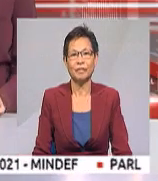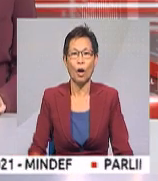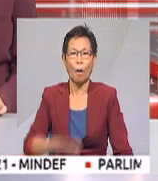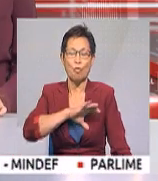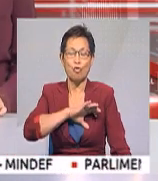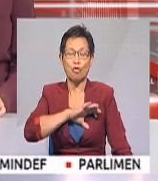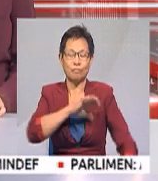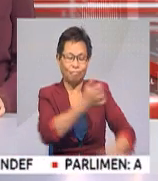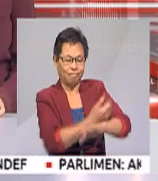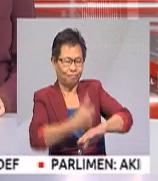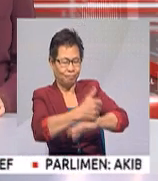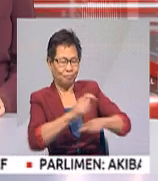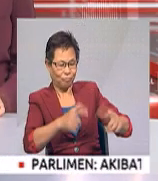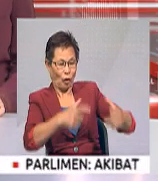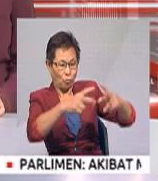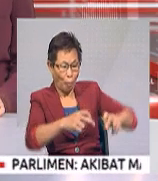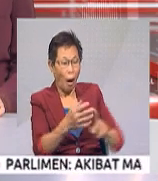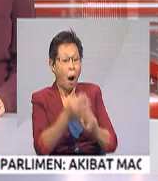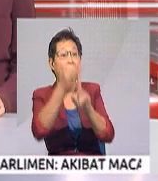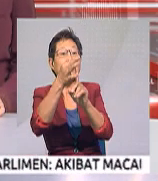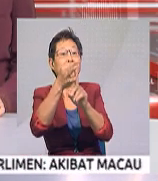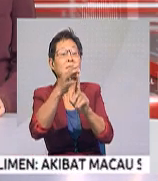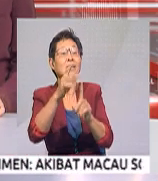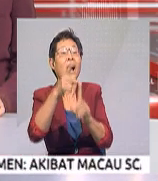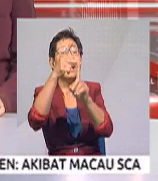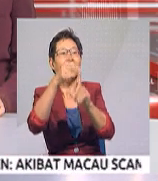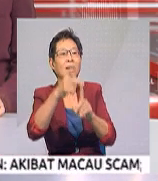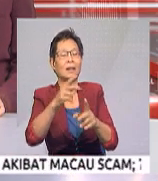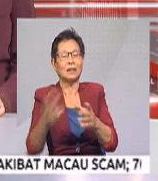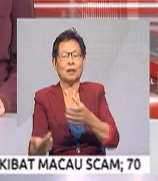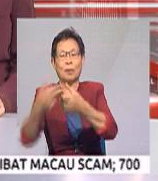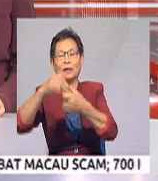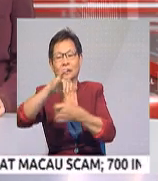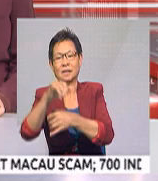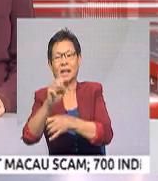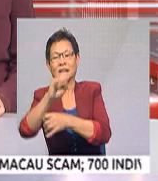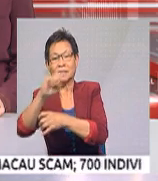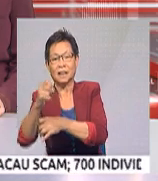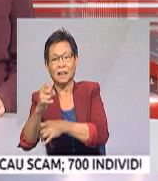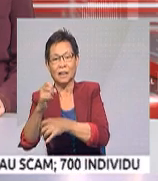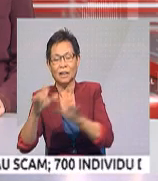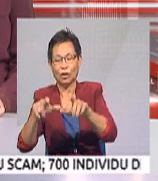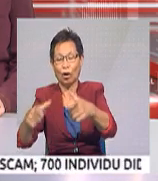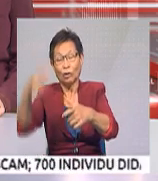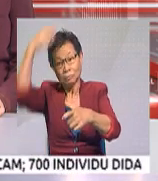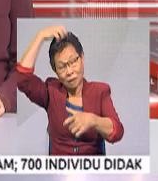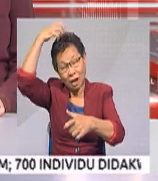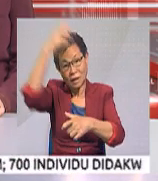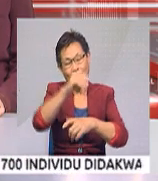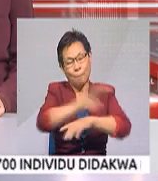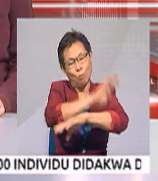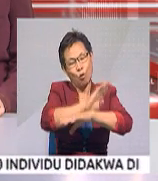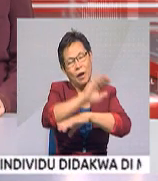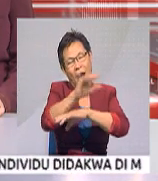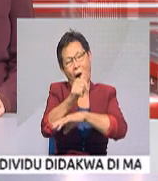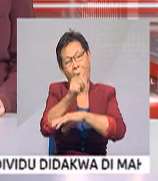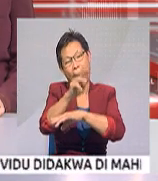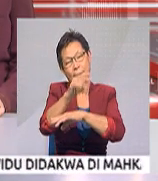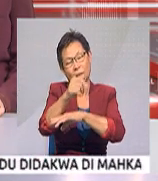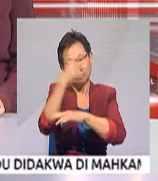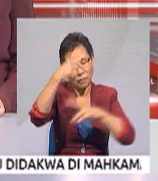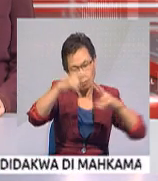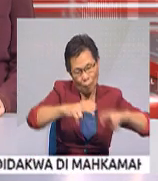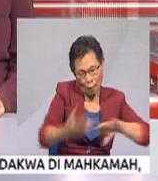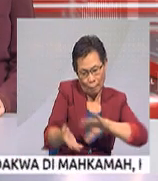Polis menubuhkan pasukan siasatan khas melibatkan Jabatan Siasatan Jenayah Ibu Pejabat Kontinjen Selangor dan Bukit Aman bagi menyiasat